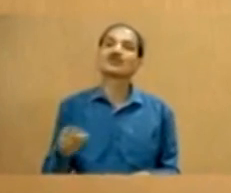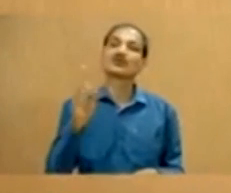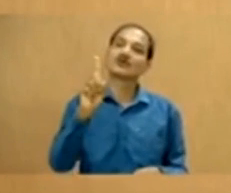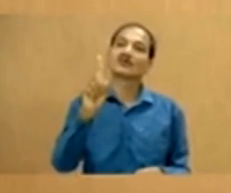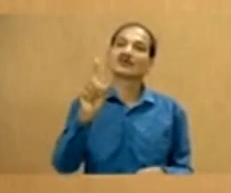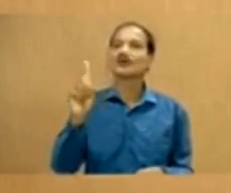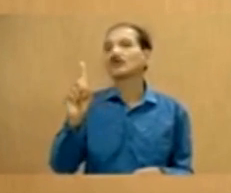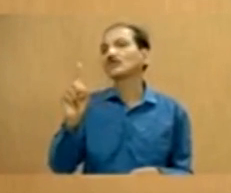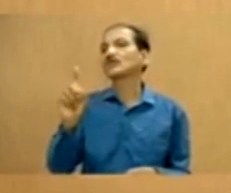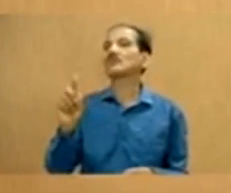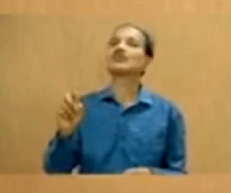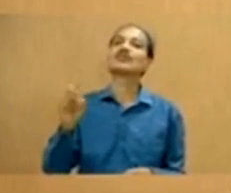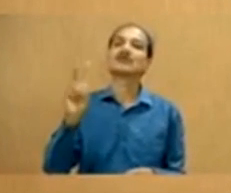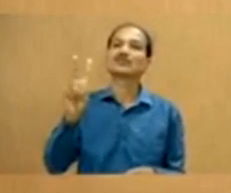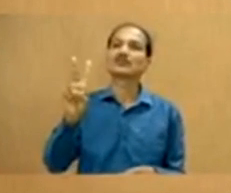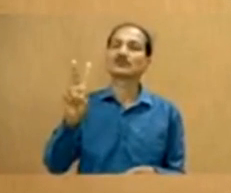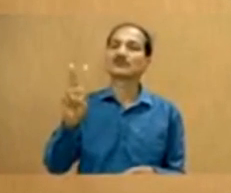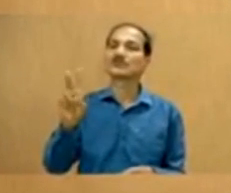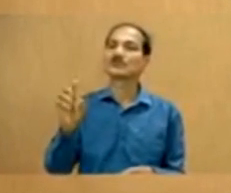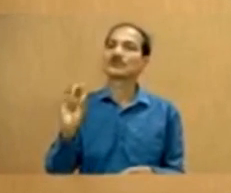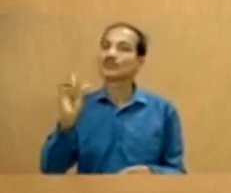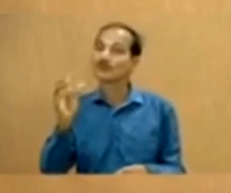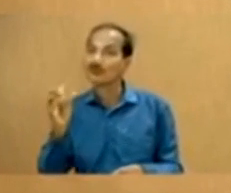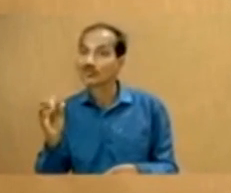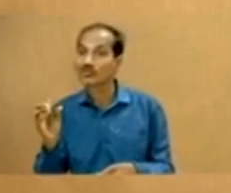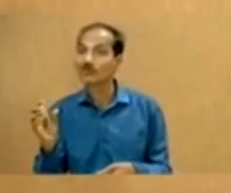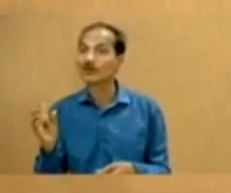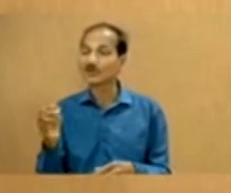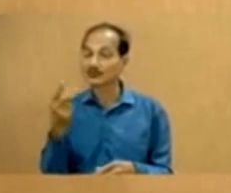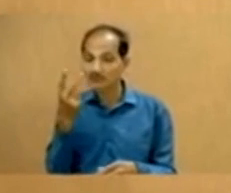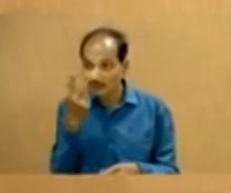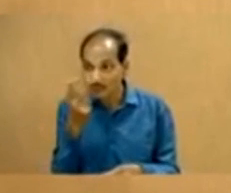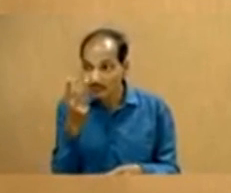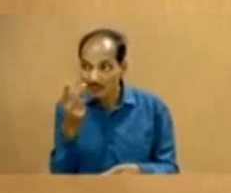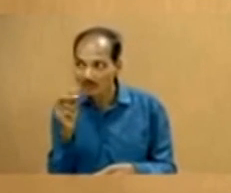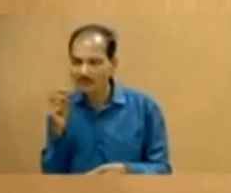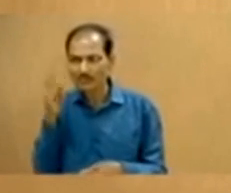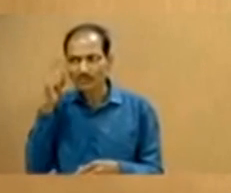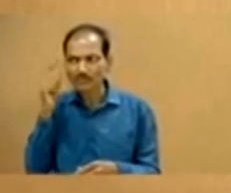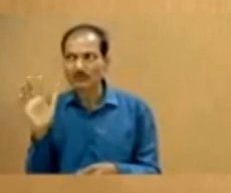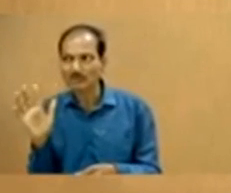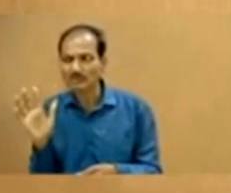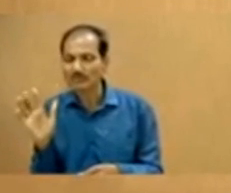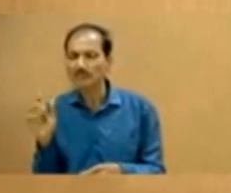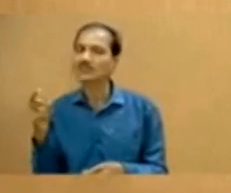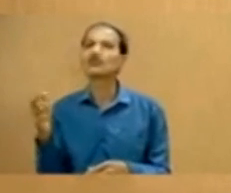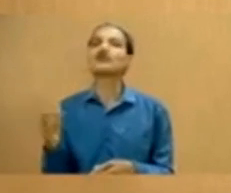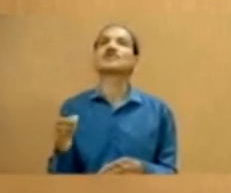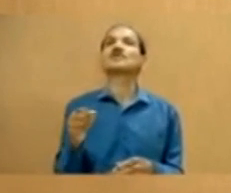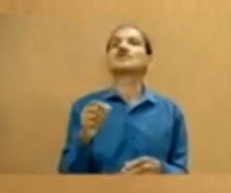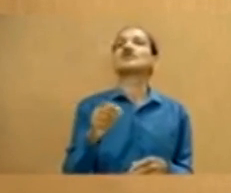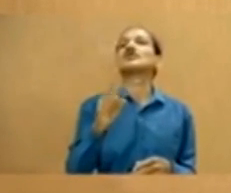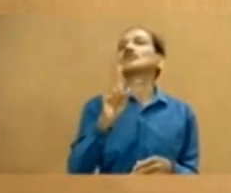କରୋନା ସନ୍ଦିଗ୍ଧ ବିଭିନ୍ନ ଚିକିତ୍ସାଳୟରେ ପୃଥକ ବାସରେ ଅଛନ୍ତି 57 ଜଣ। କିଛି ଲୋକଙ୍କୁ କାଲି ଅପେକ୍ଷା ଏ